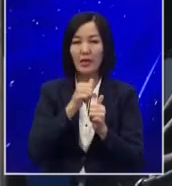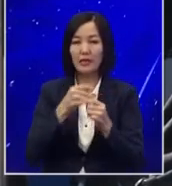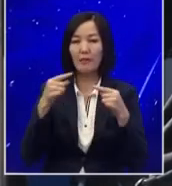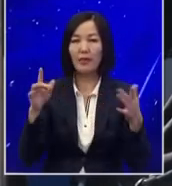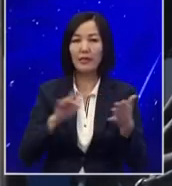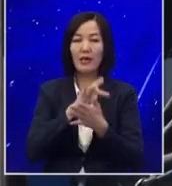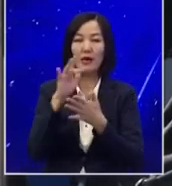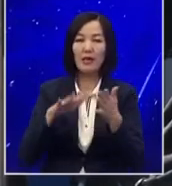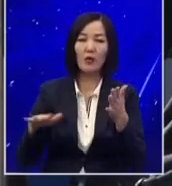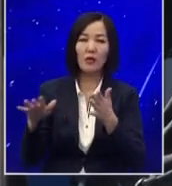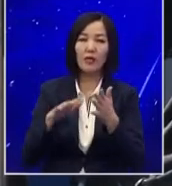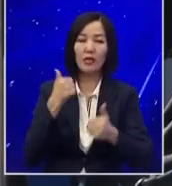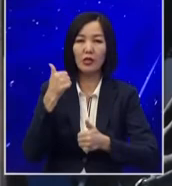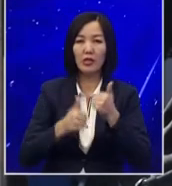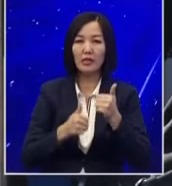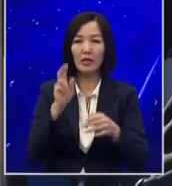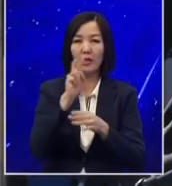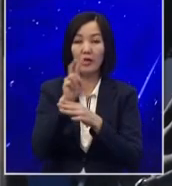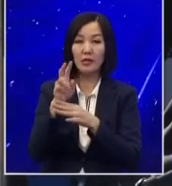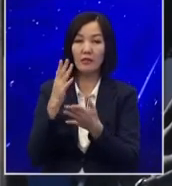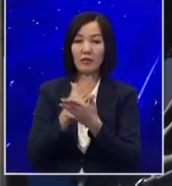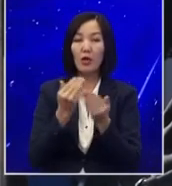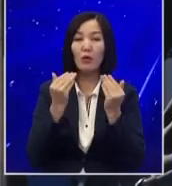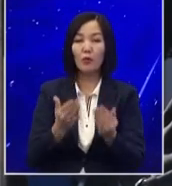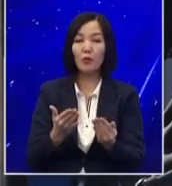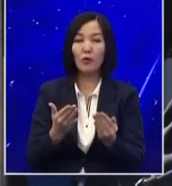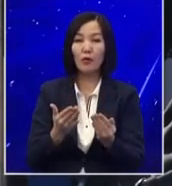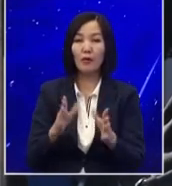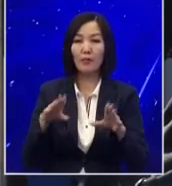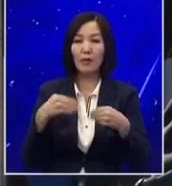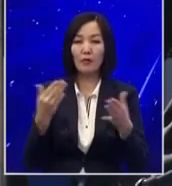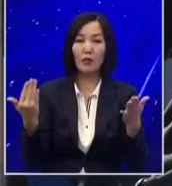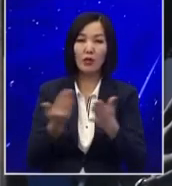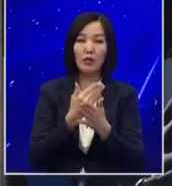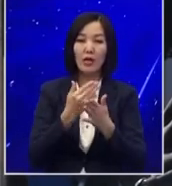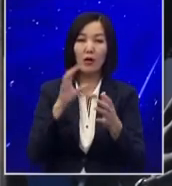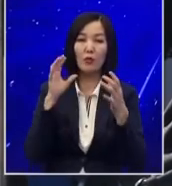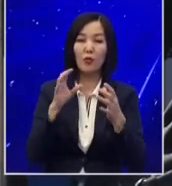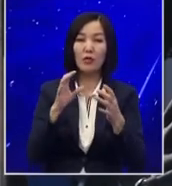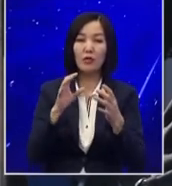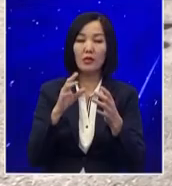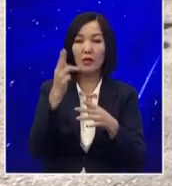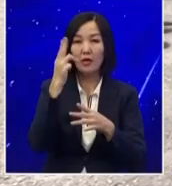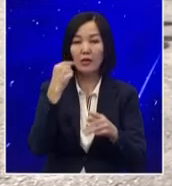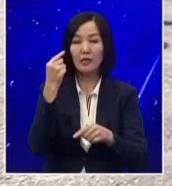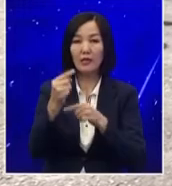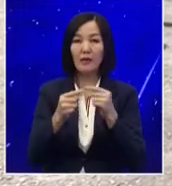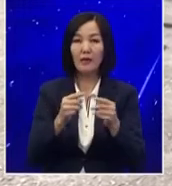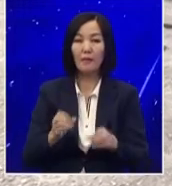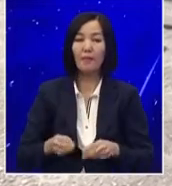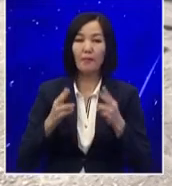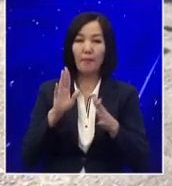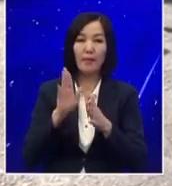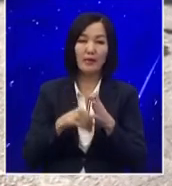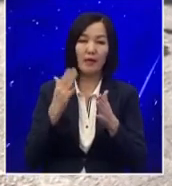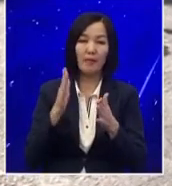қала, аудандарға, жарыстарға барып жатады. Енді бүгінгі беріліп отырған жаңа көліктер арқылы ыңғайлы, бастысы қауіпсіз